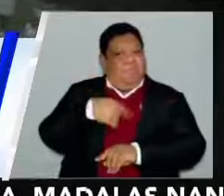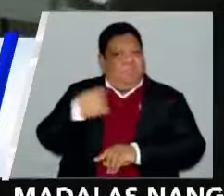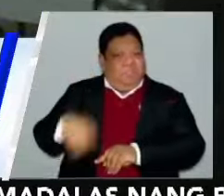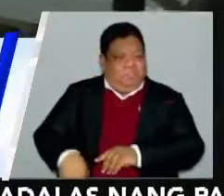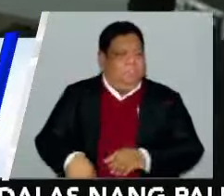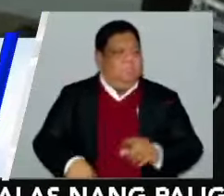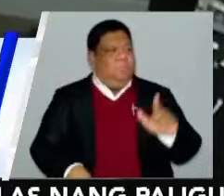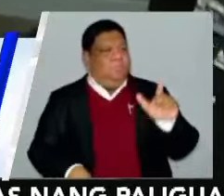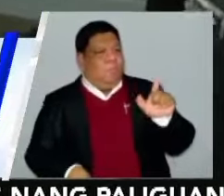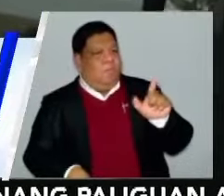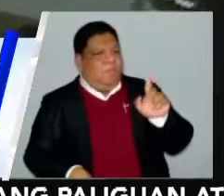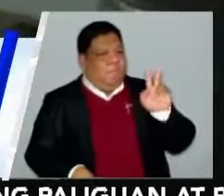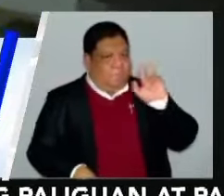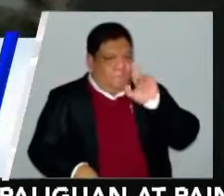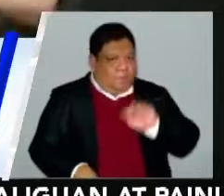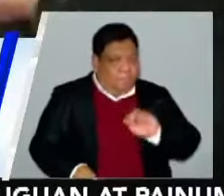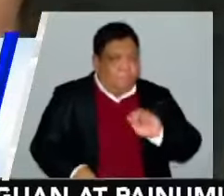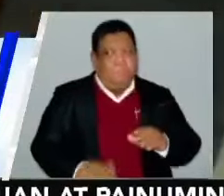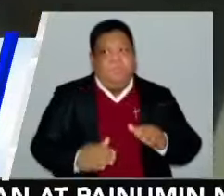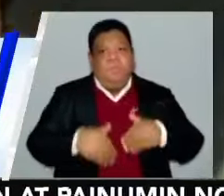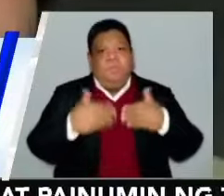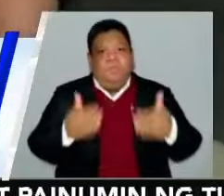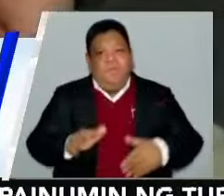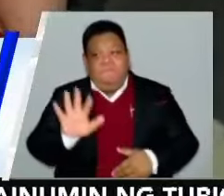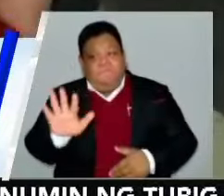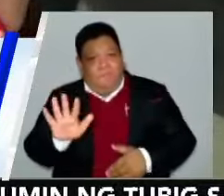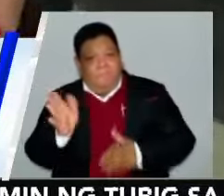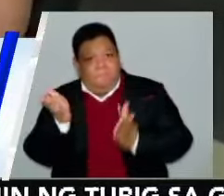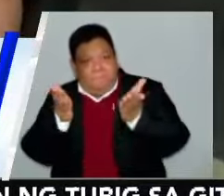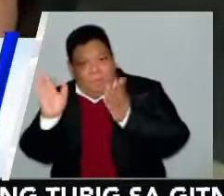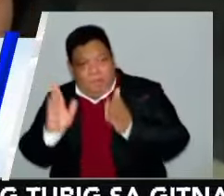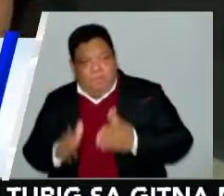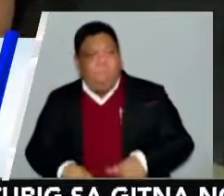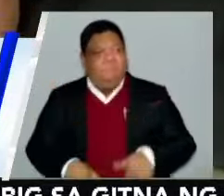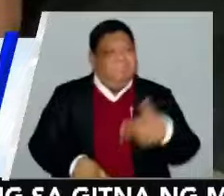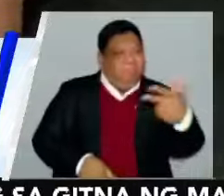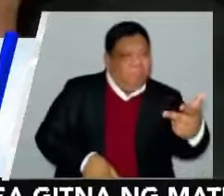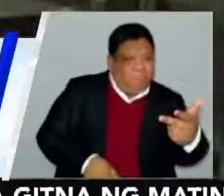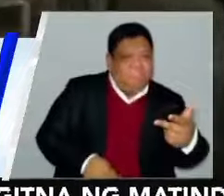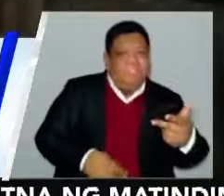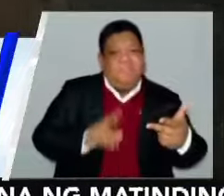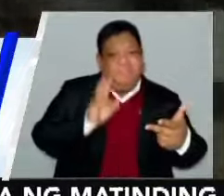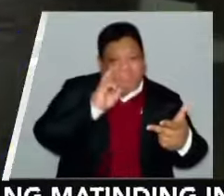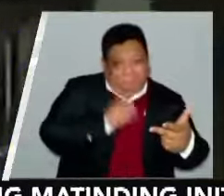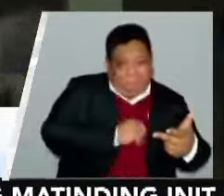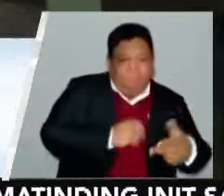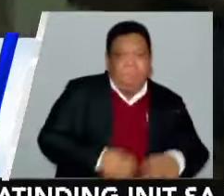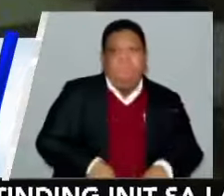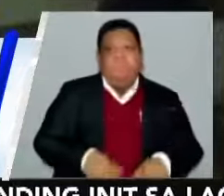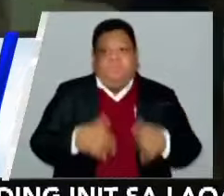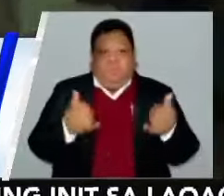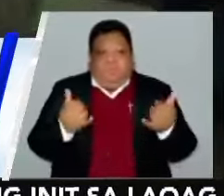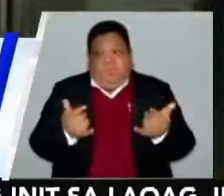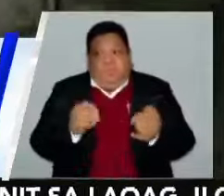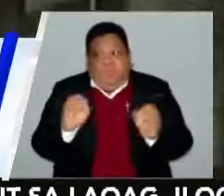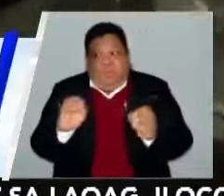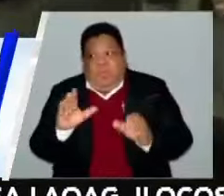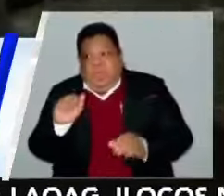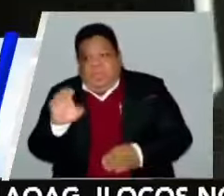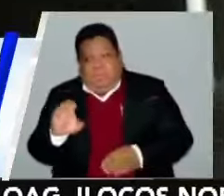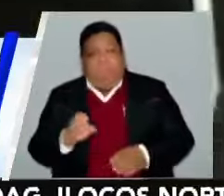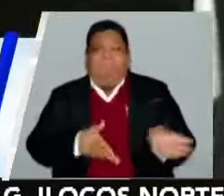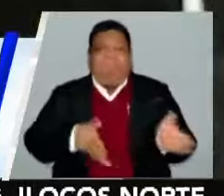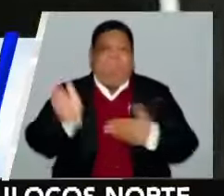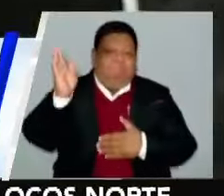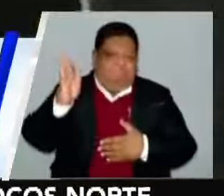third batch at 3 Vietnamese sa fourth batch. Nauna nang pinauwi ang mga walang existing na mga kaso. Ang mga may kaso tulad ng physical injury at